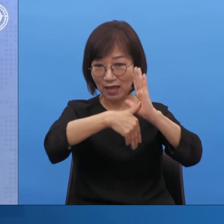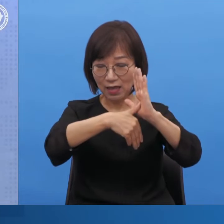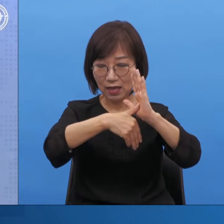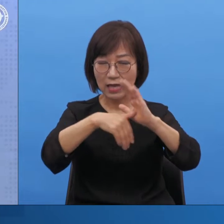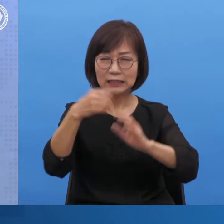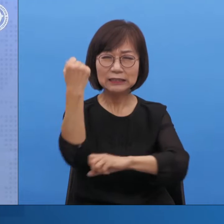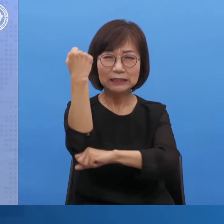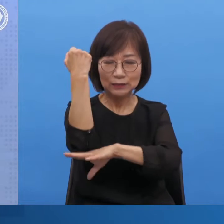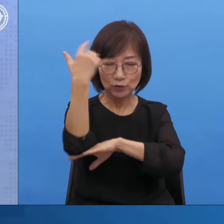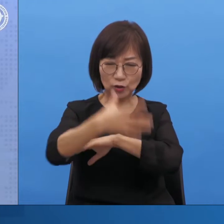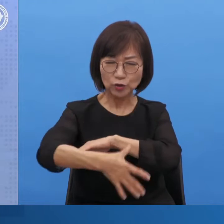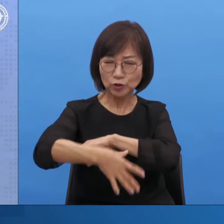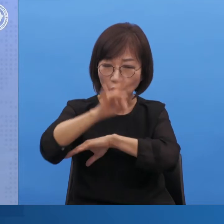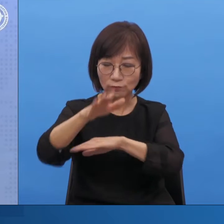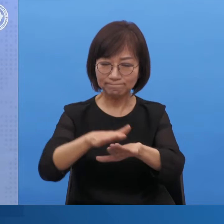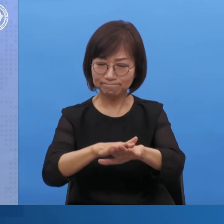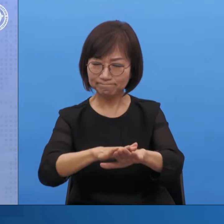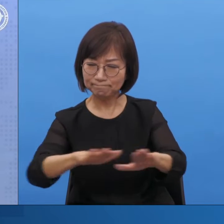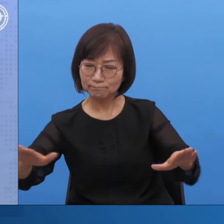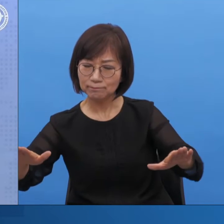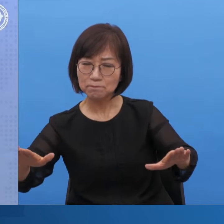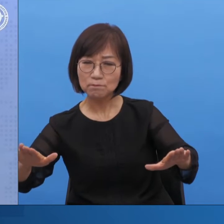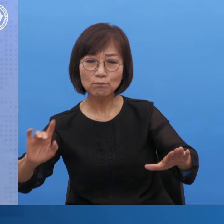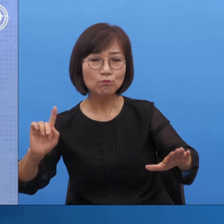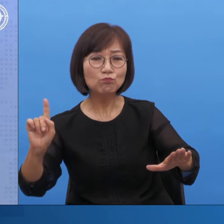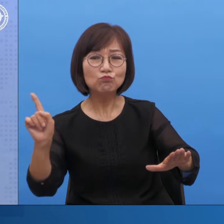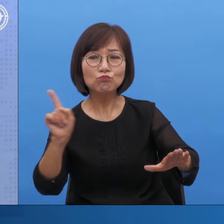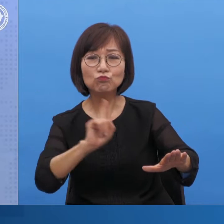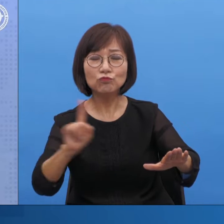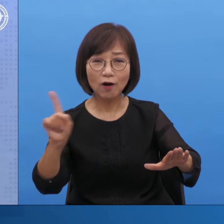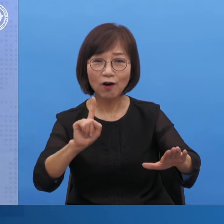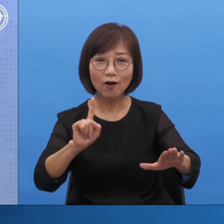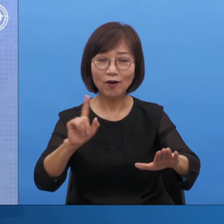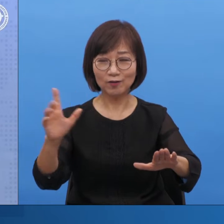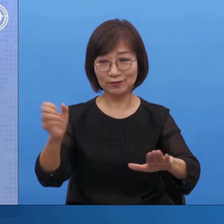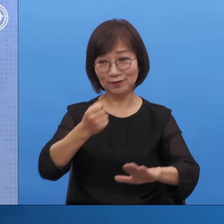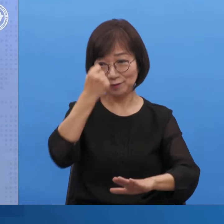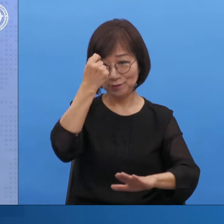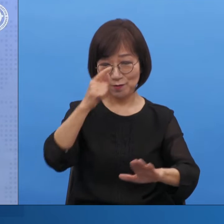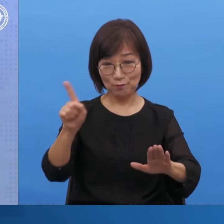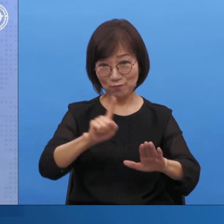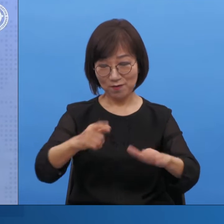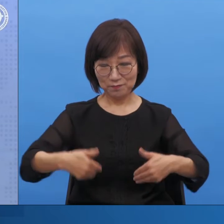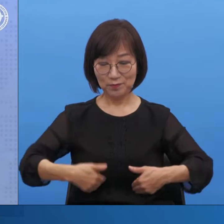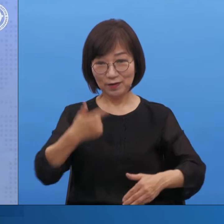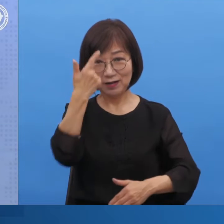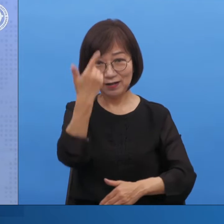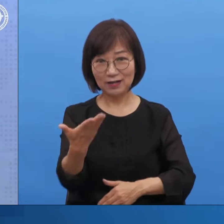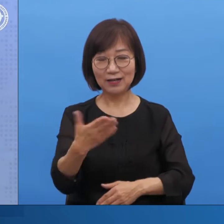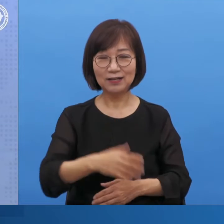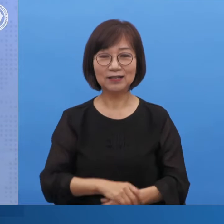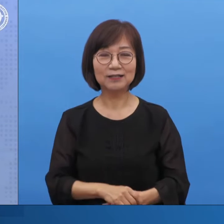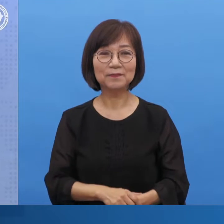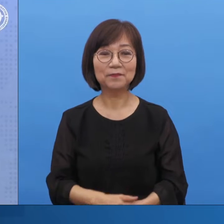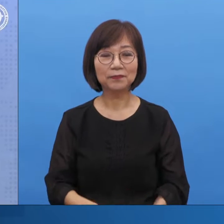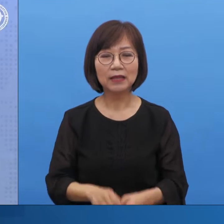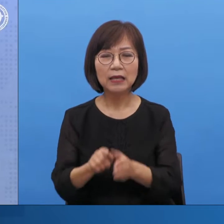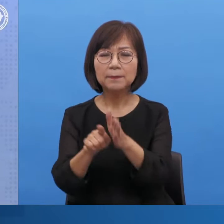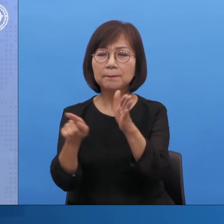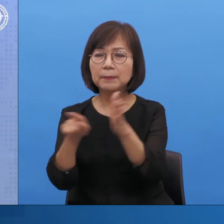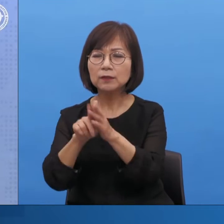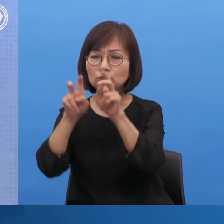your life, then what will you build your fundamental foundation on? 우리도 모르는 사이에 불신자들은 어쩔 수 없어요. 점쟁이